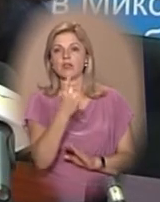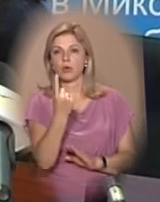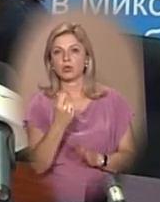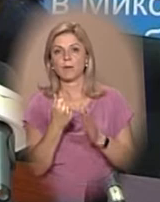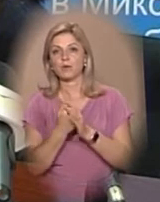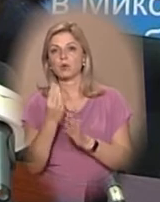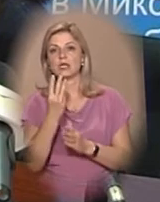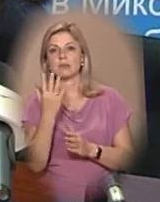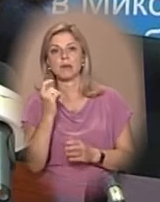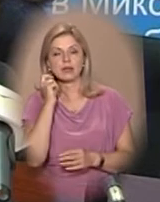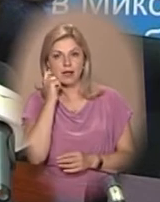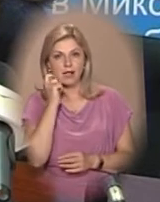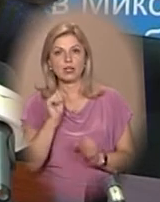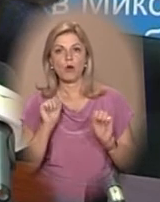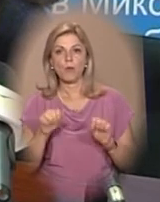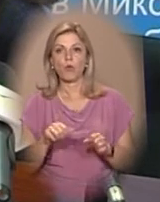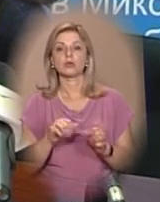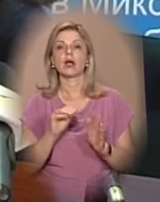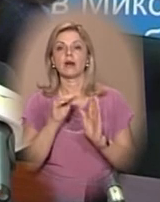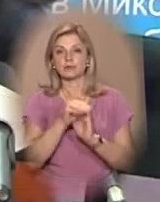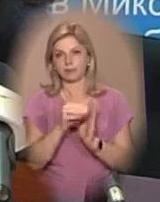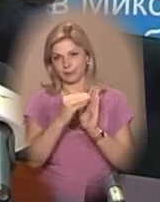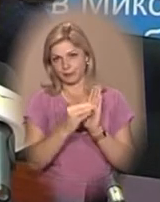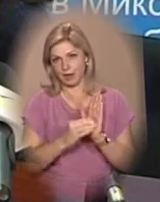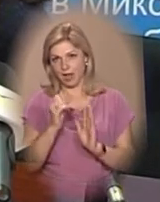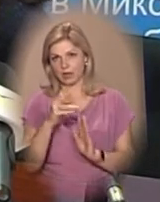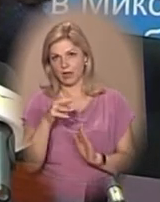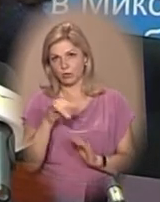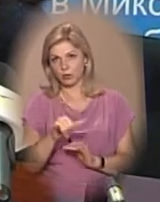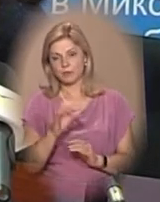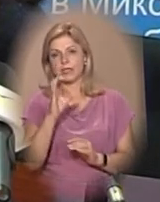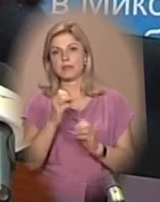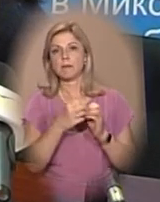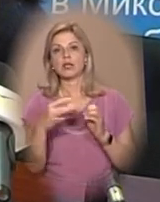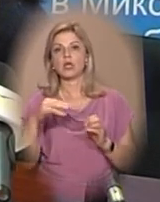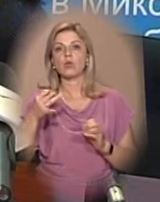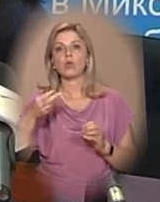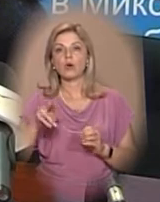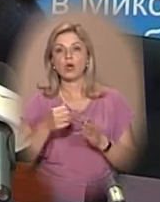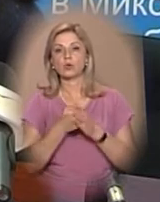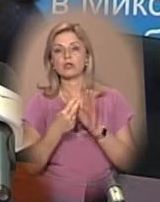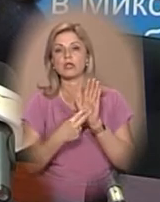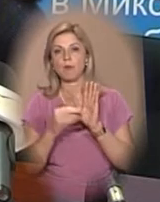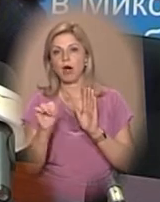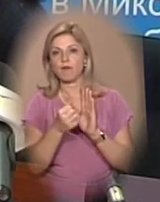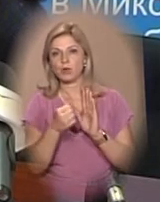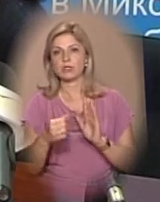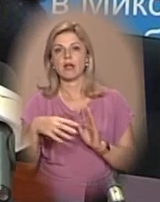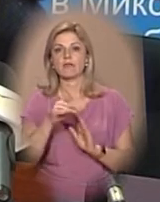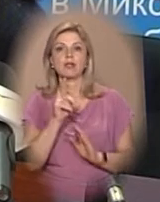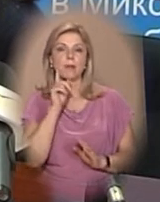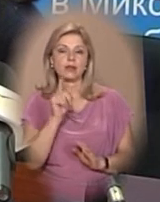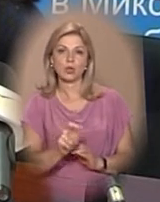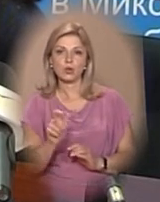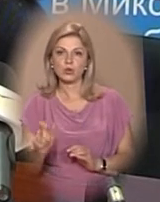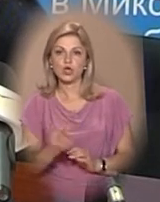до 35 років, можуть подати анкету. З 15 июля до 7 августа всіх молодих